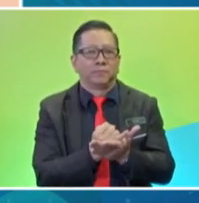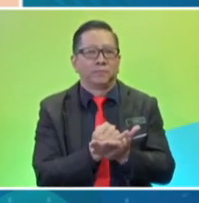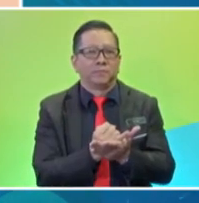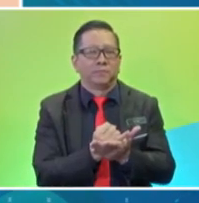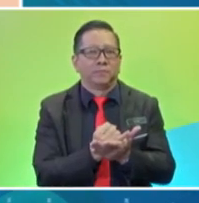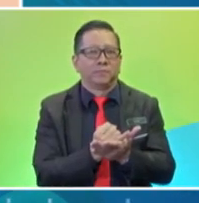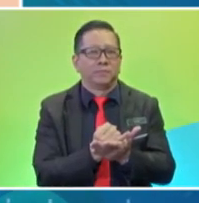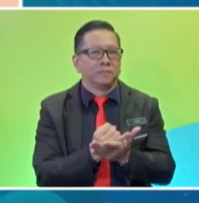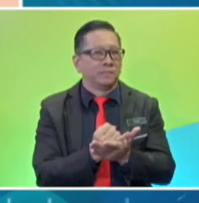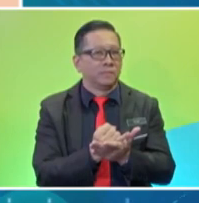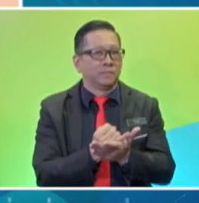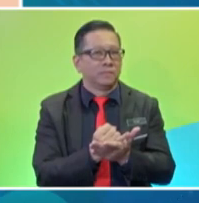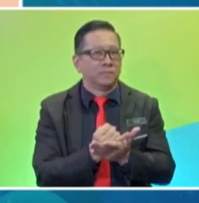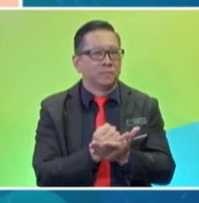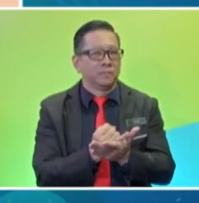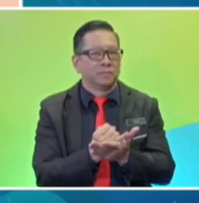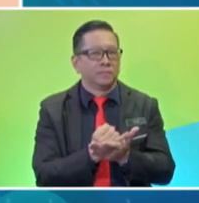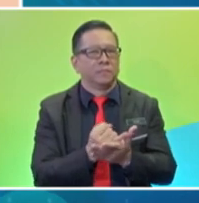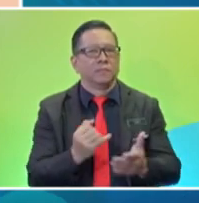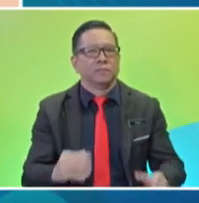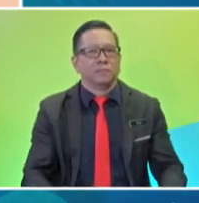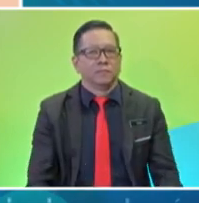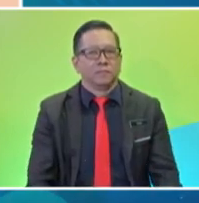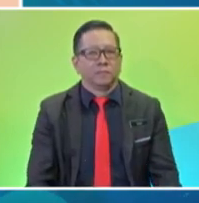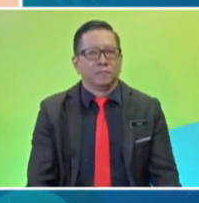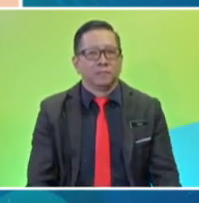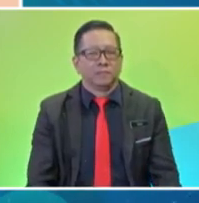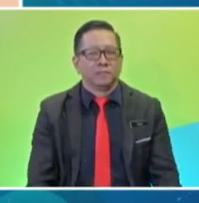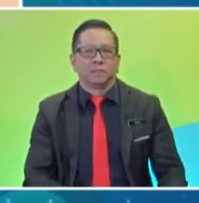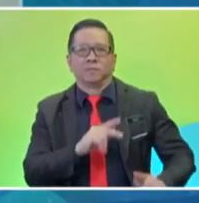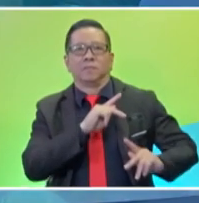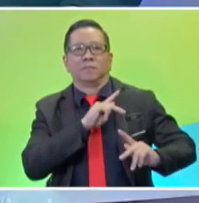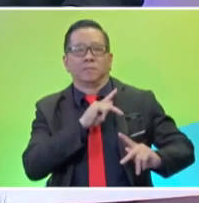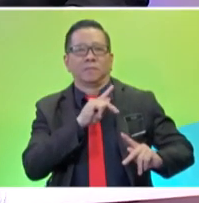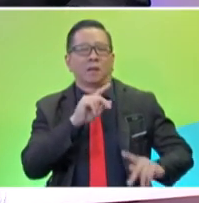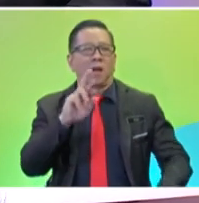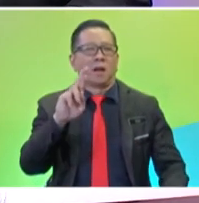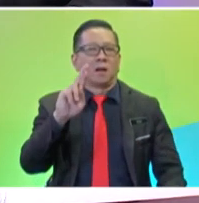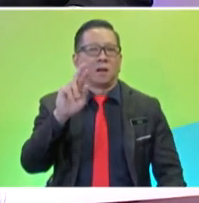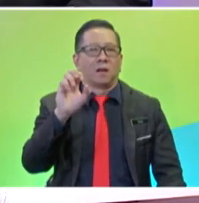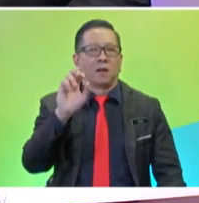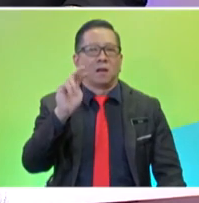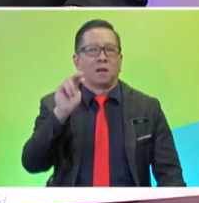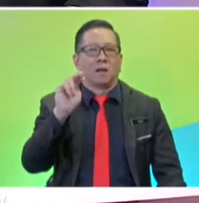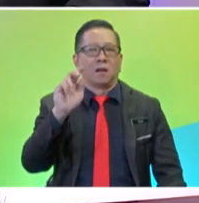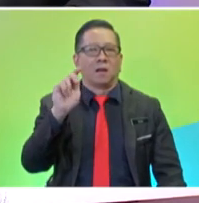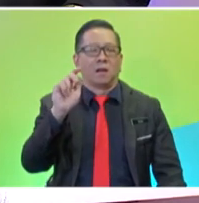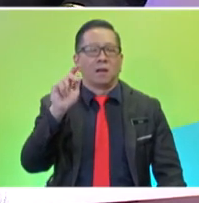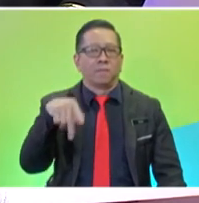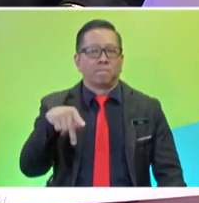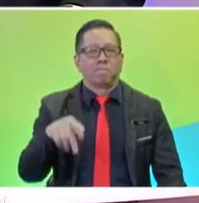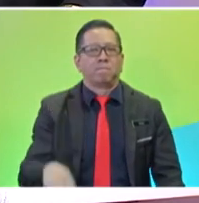di naga scram itu dia pahlawan nih ini di Borneo